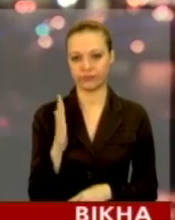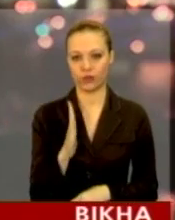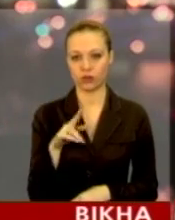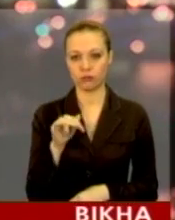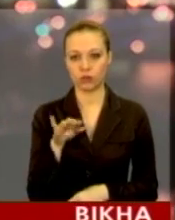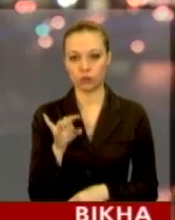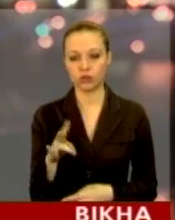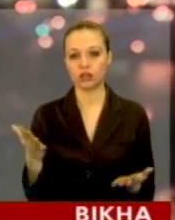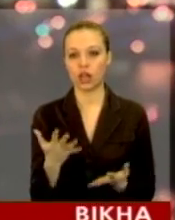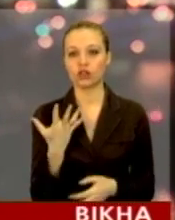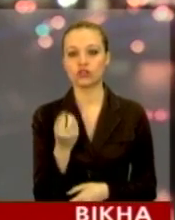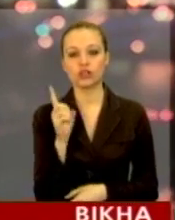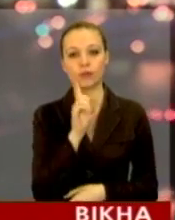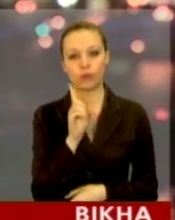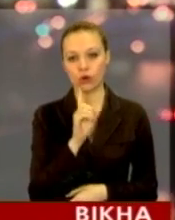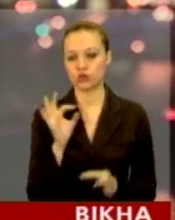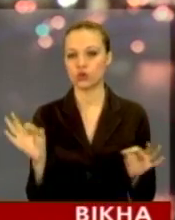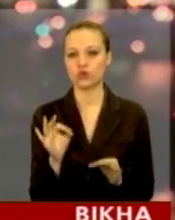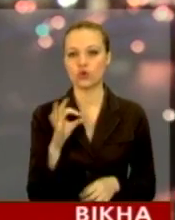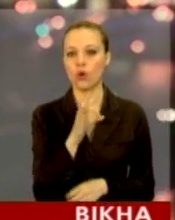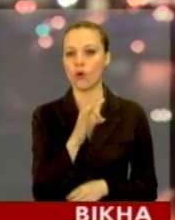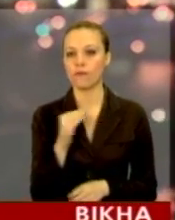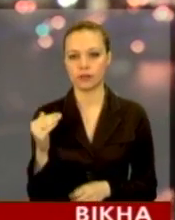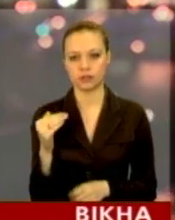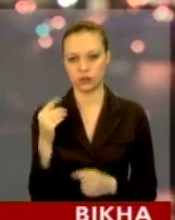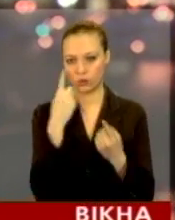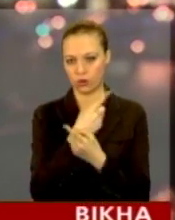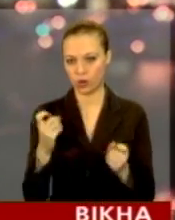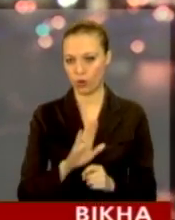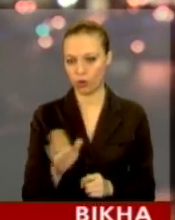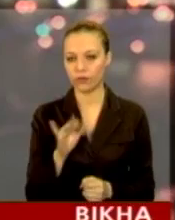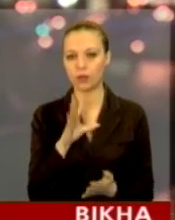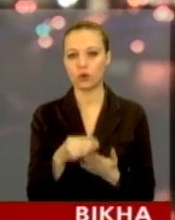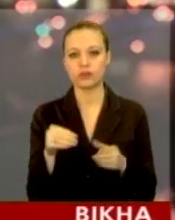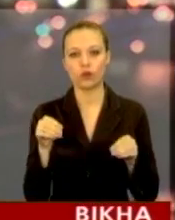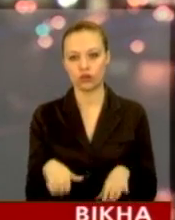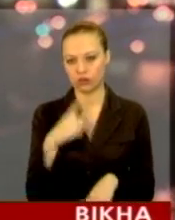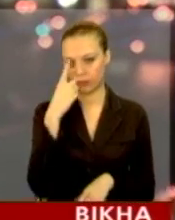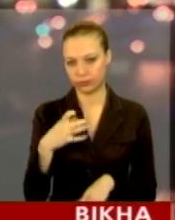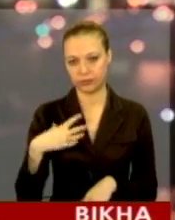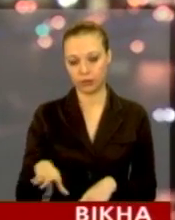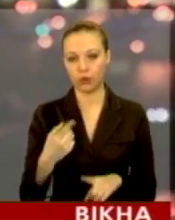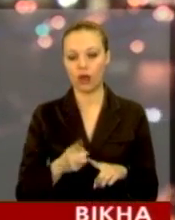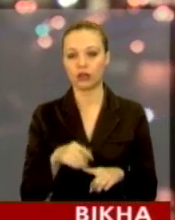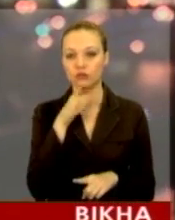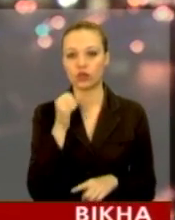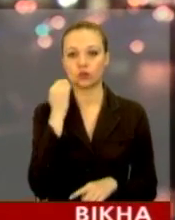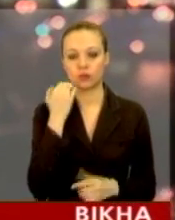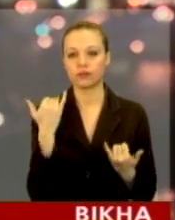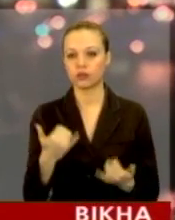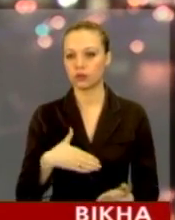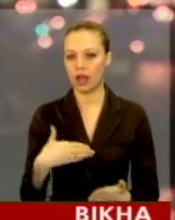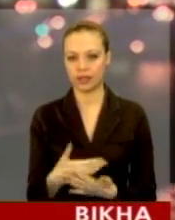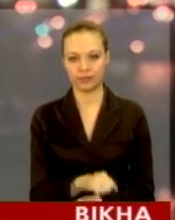Путіним, який ще поки що нічого офіційного не оголошував і про своє рішення не повідомляв. А тим часом Москва сьогодні